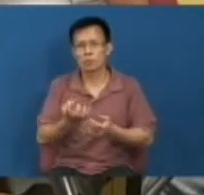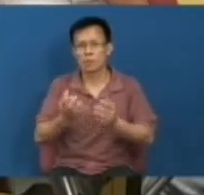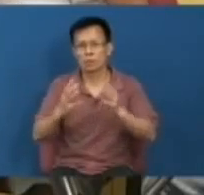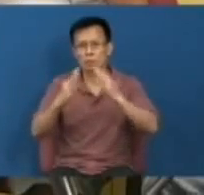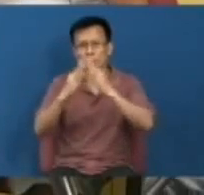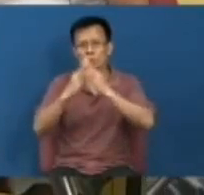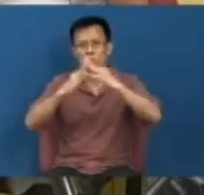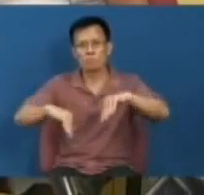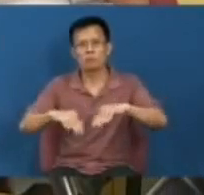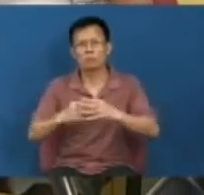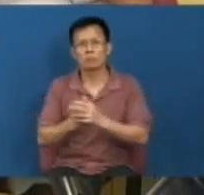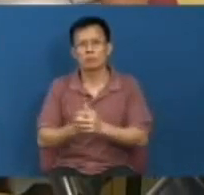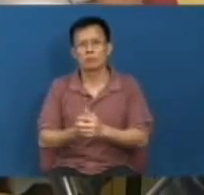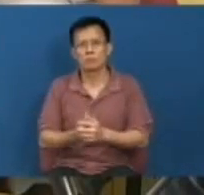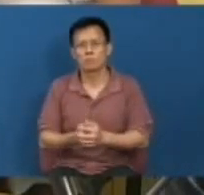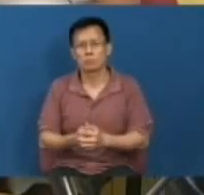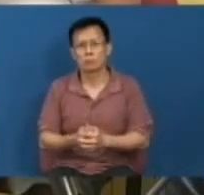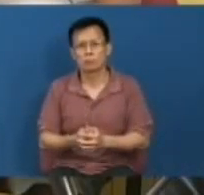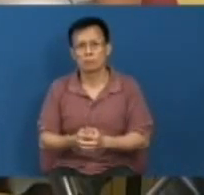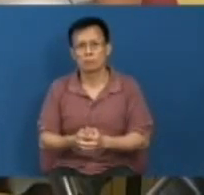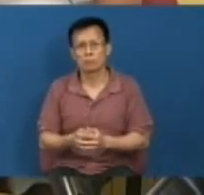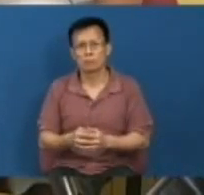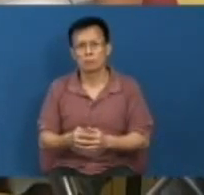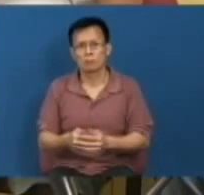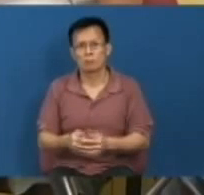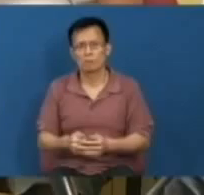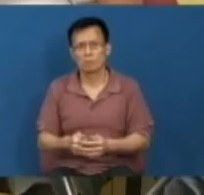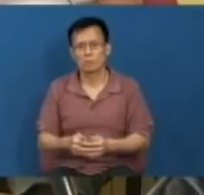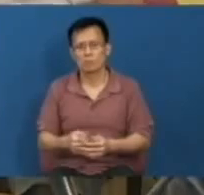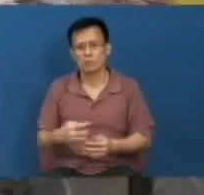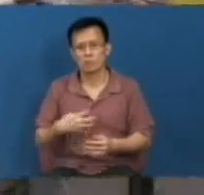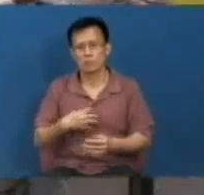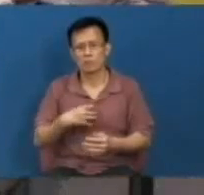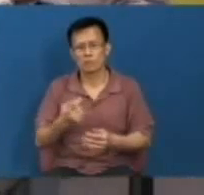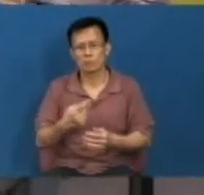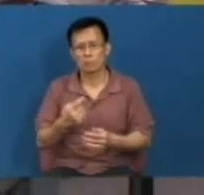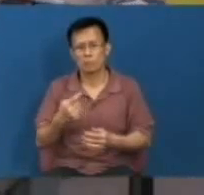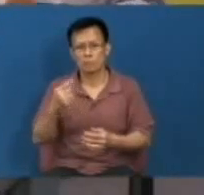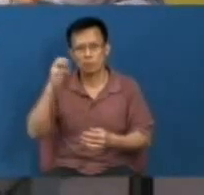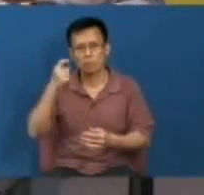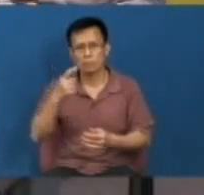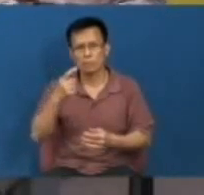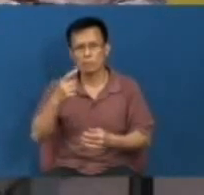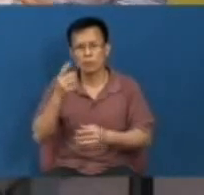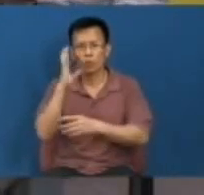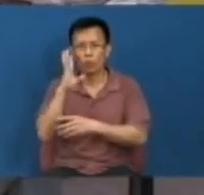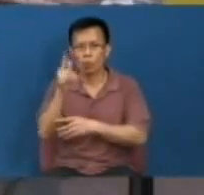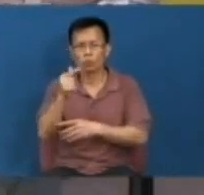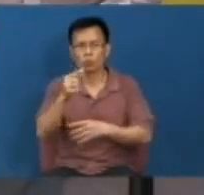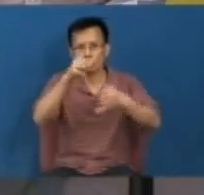咁嘅資金同佢玩。 用呢樣嘢嚟嚇我哋咯。 嗱，我諗一樣嘢就係咧，公道自在人心。